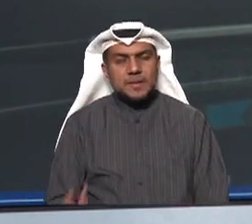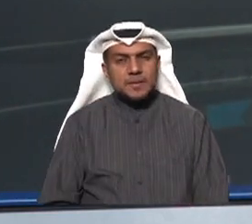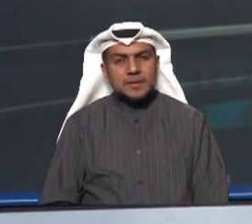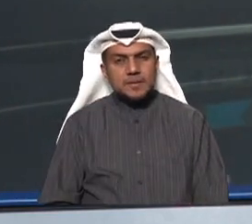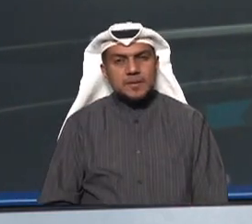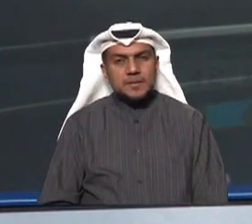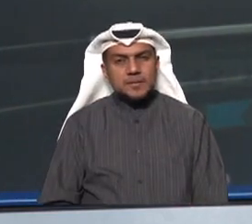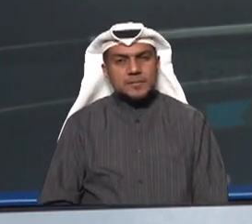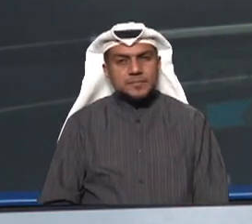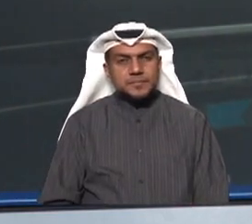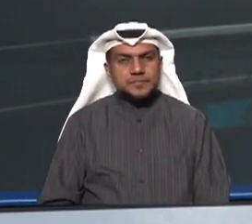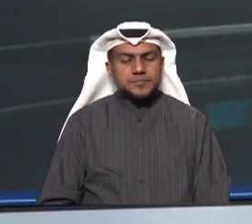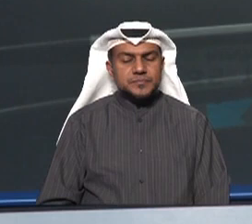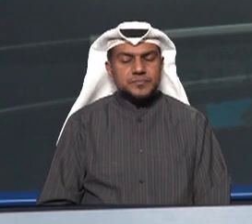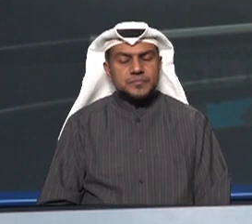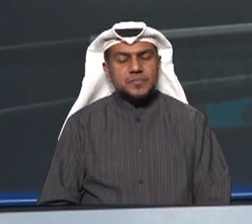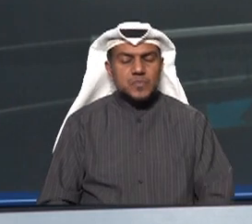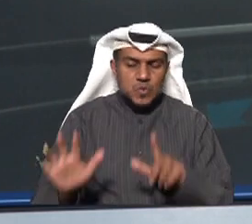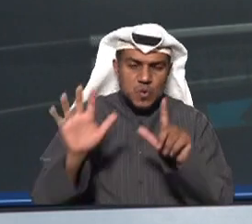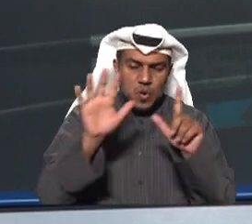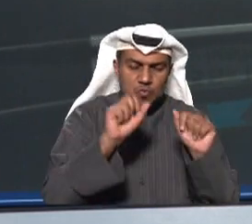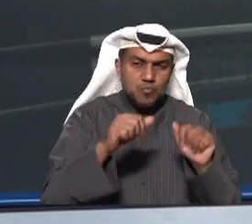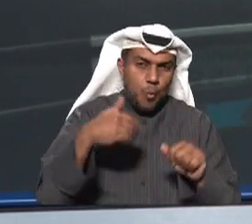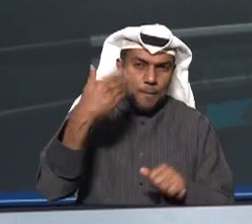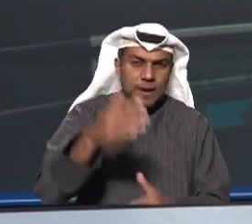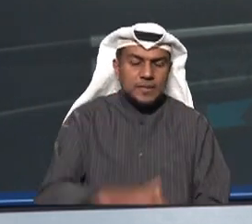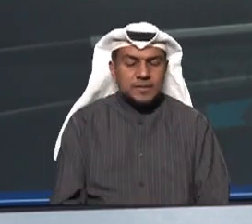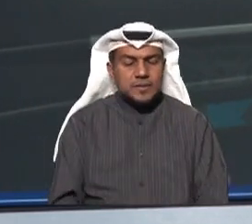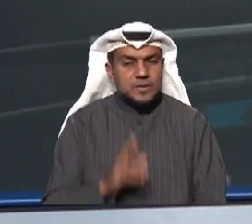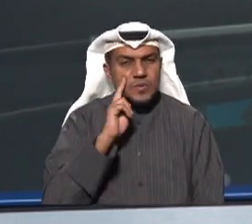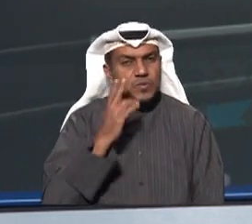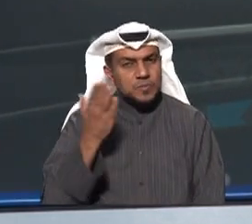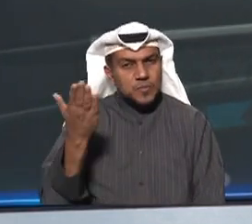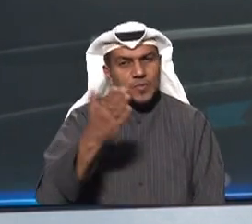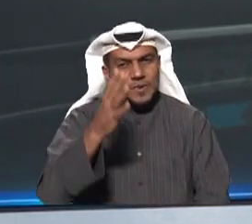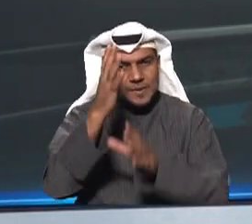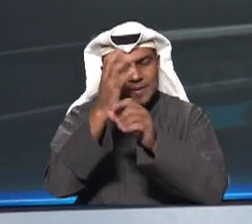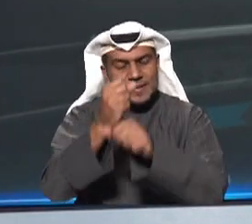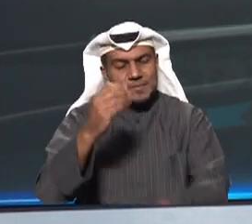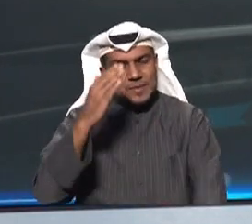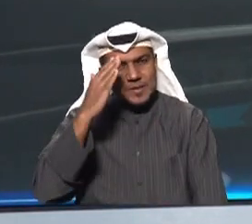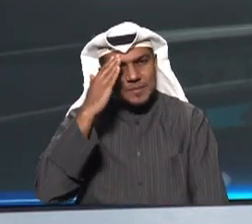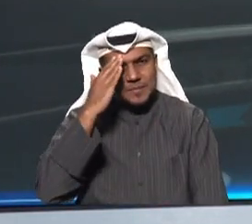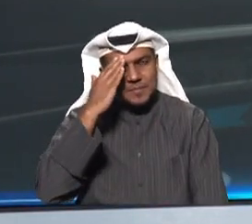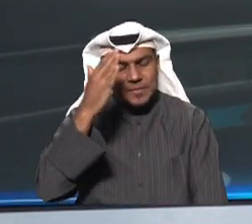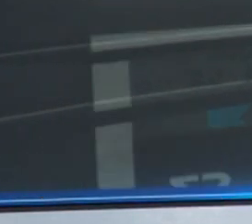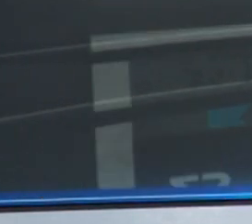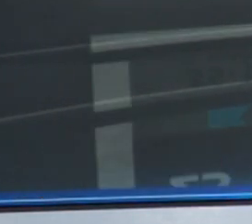ويانا الأيام أو بداية الأسبوع القادم. أعزائي المشاهدين أشكركم على حسن المتابعة، والآن